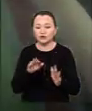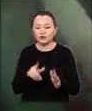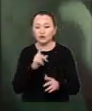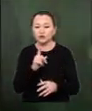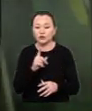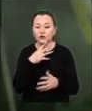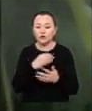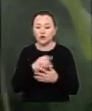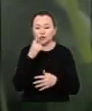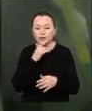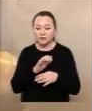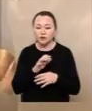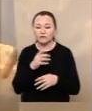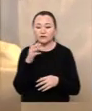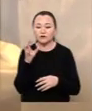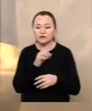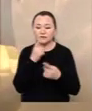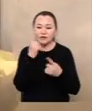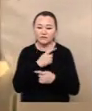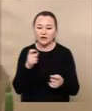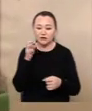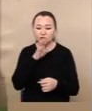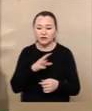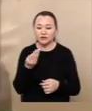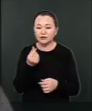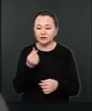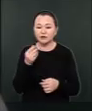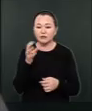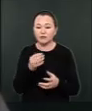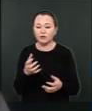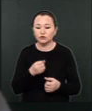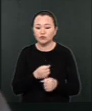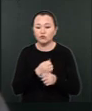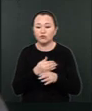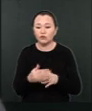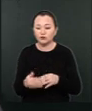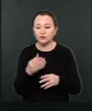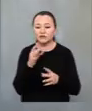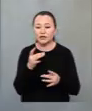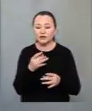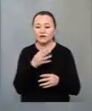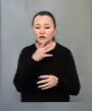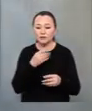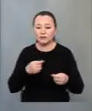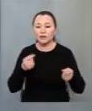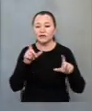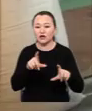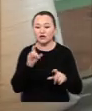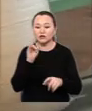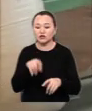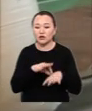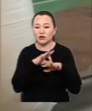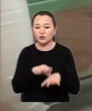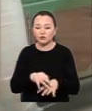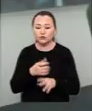Но отечественные производители в один голос заявляют, государственные деньги они получили поздно. Сырье к этому времени подорожало, да и